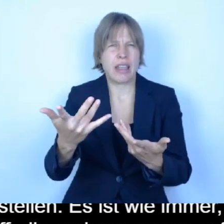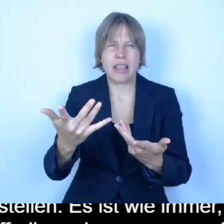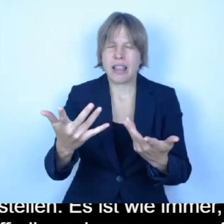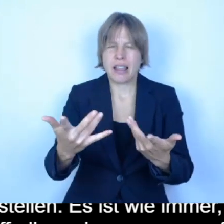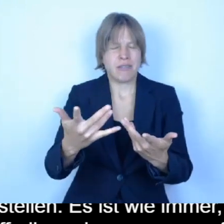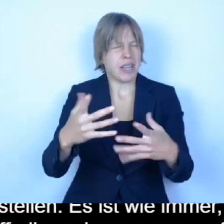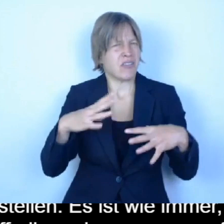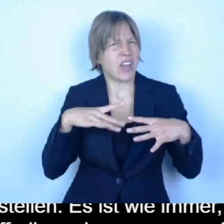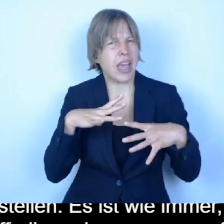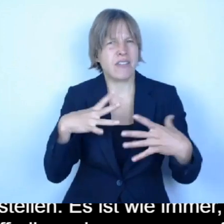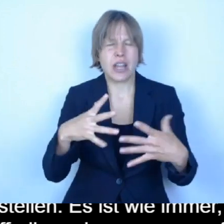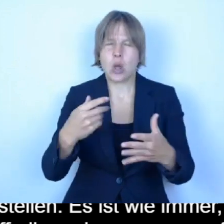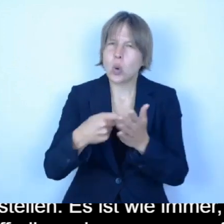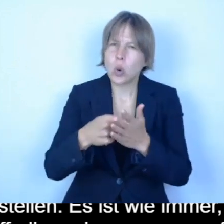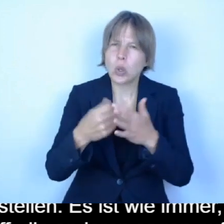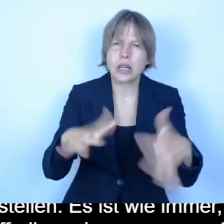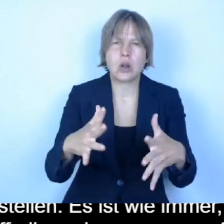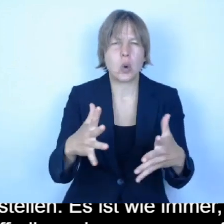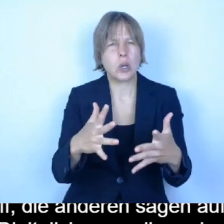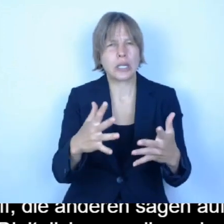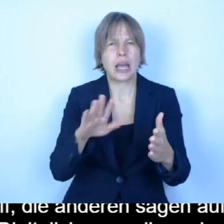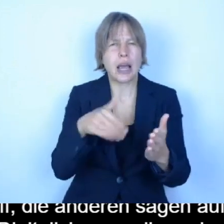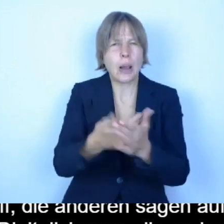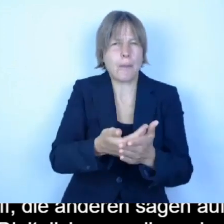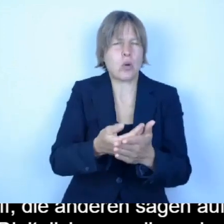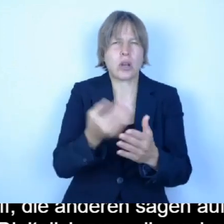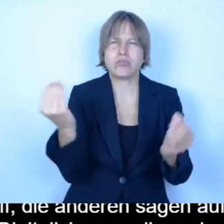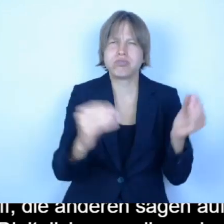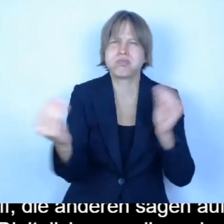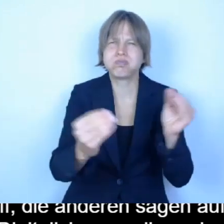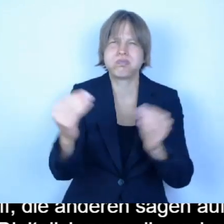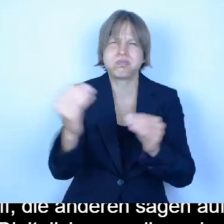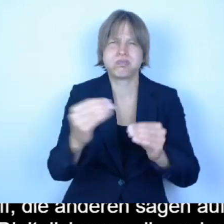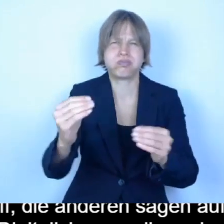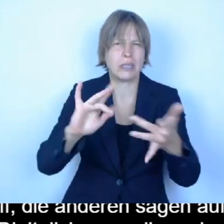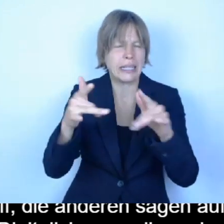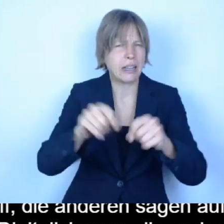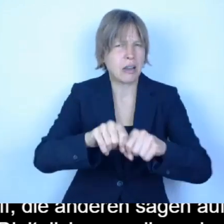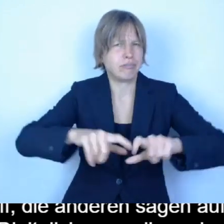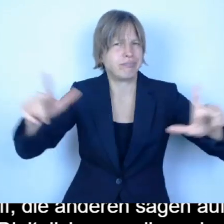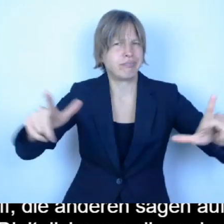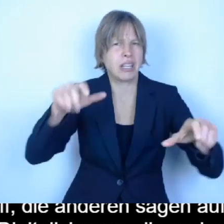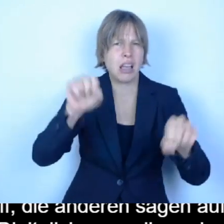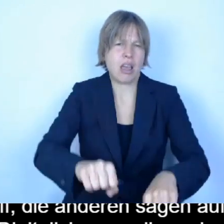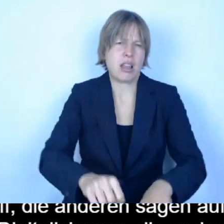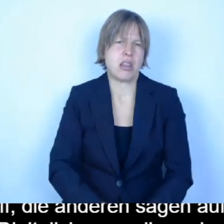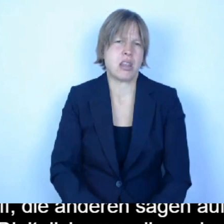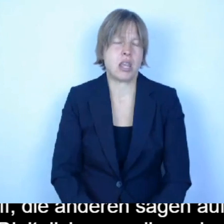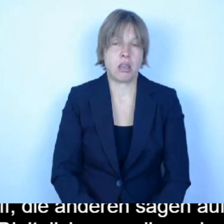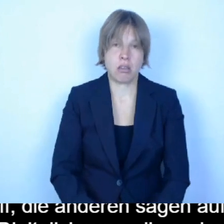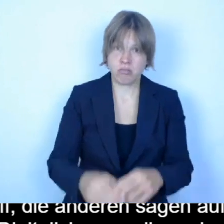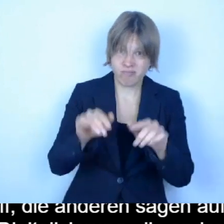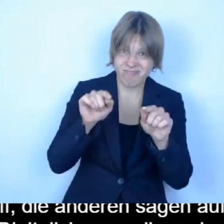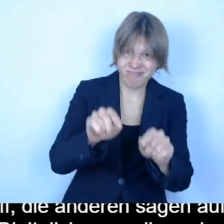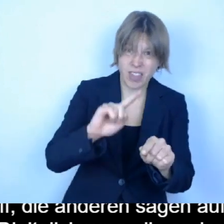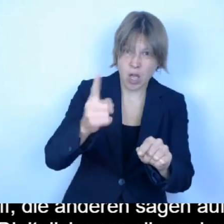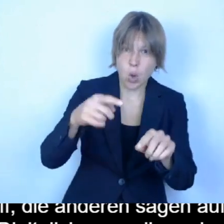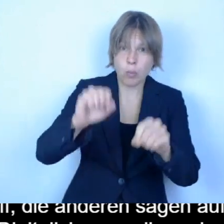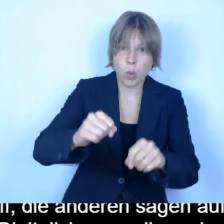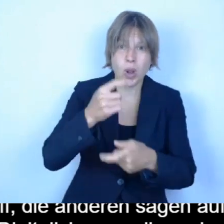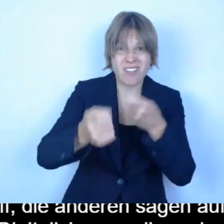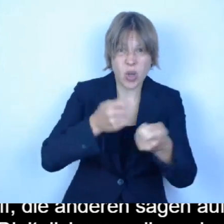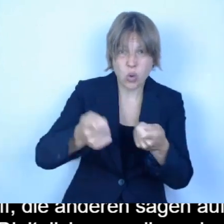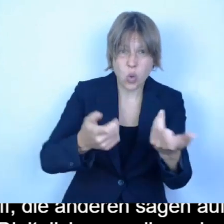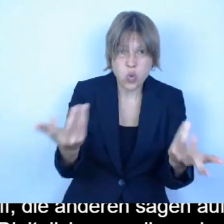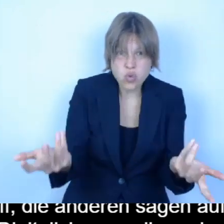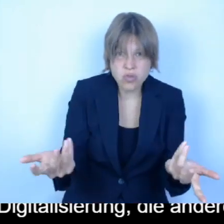Förderung? Wir haben ja Gott sei Dank die vierte Frage. Bei anderen hat man die zweite verwehrt und das war jetzt die vierte und deswegen